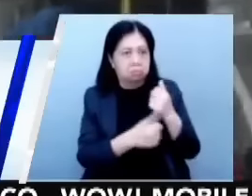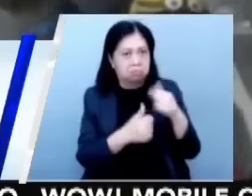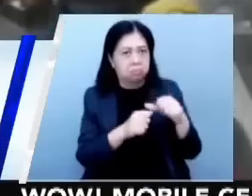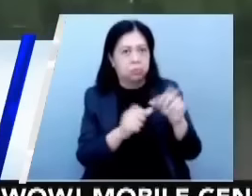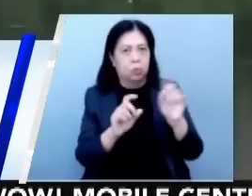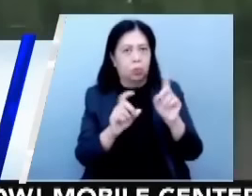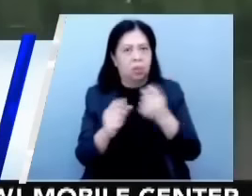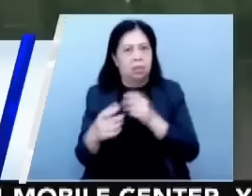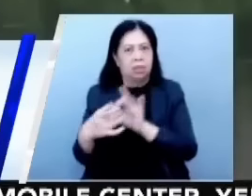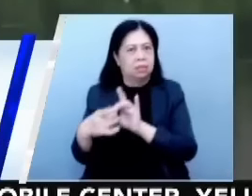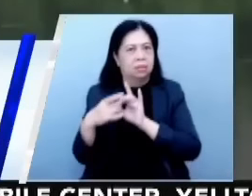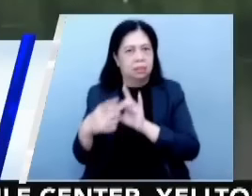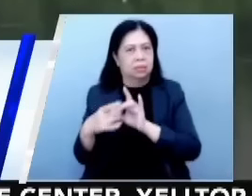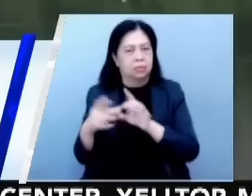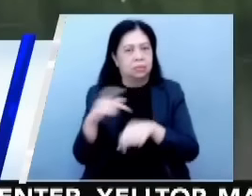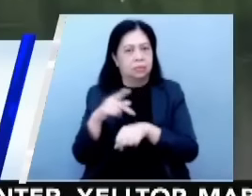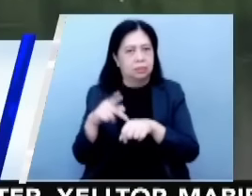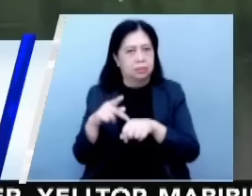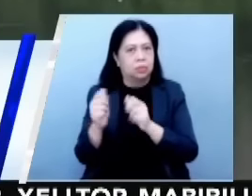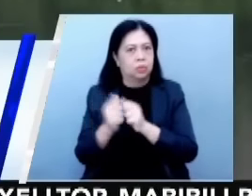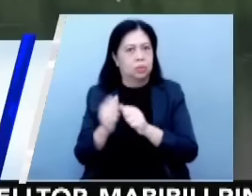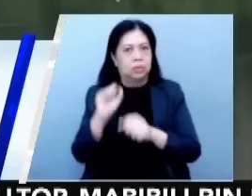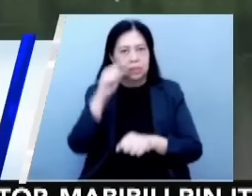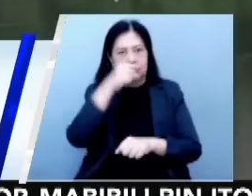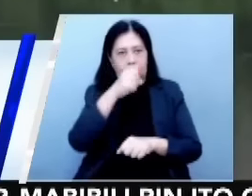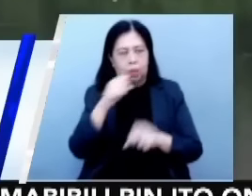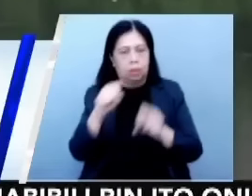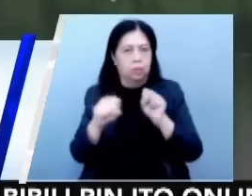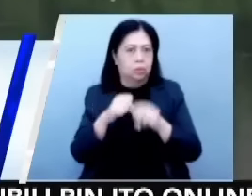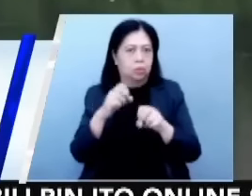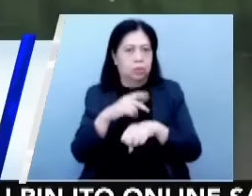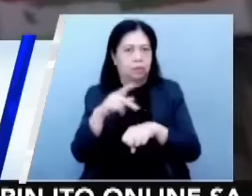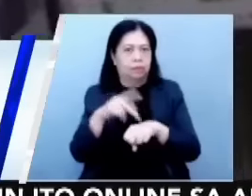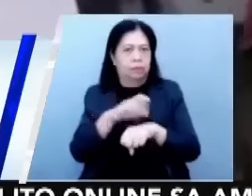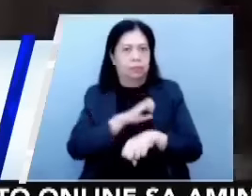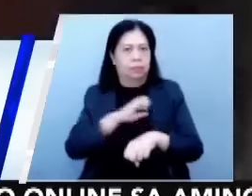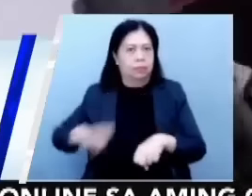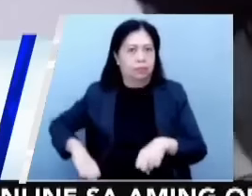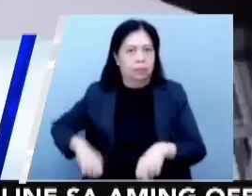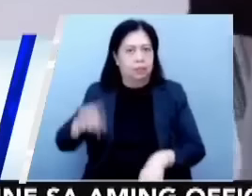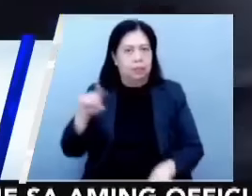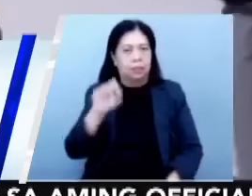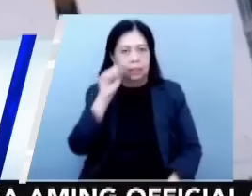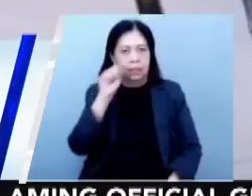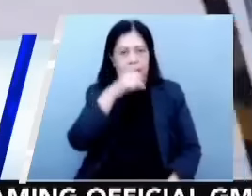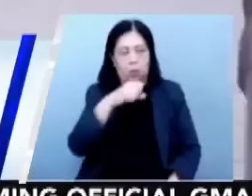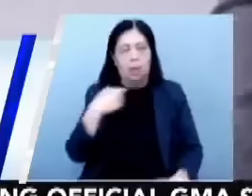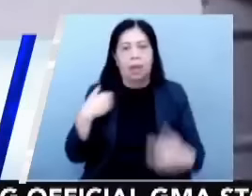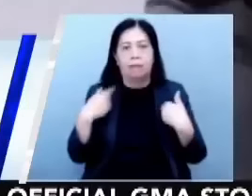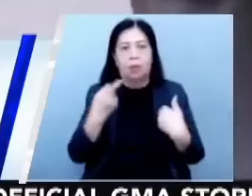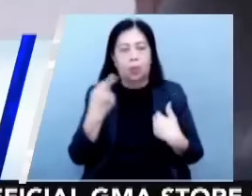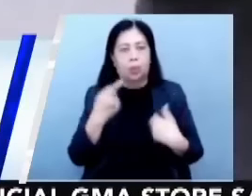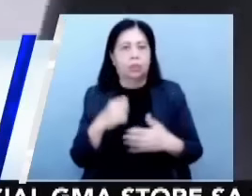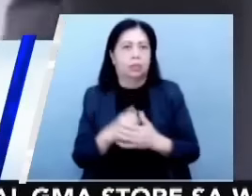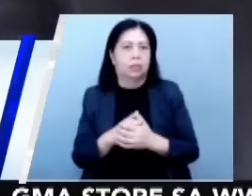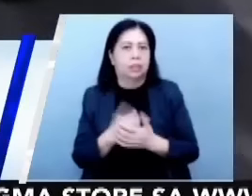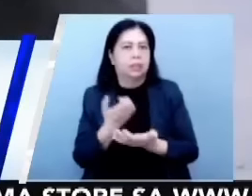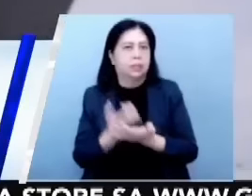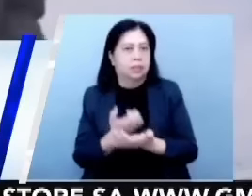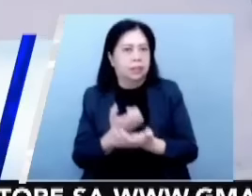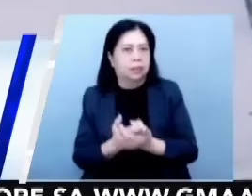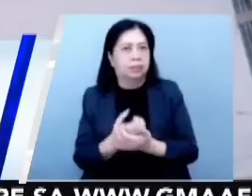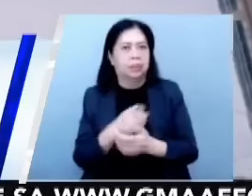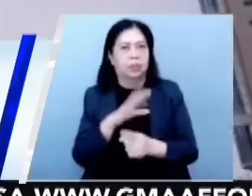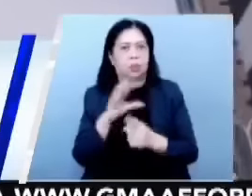ang Pilipinas sa Taiwan, kaya walang Philippine Embassy doon. At ang meron lamang ay ang mga economic at cultural